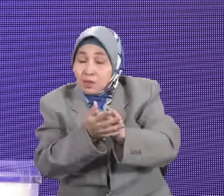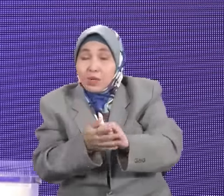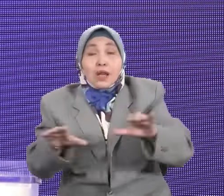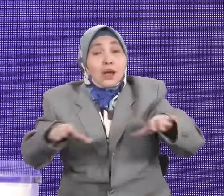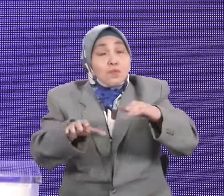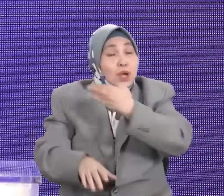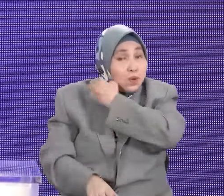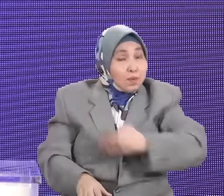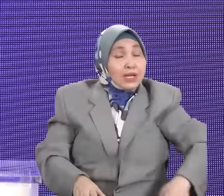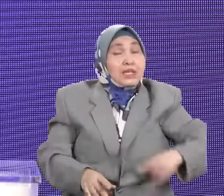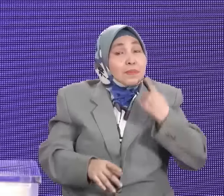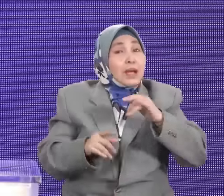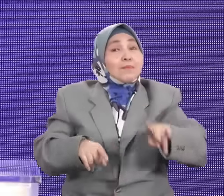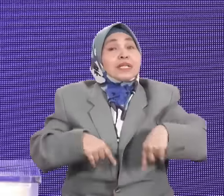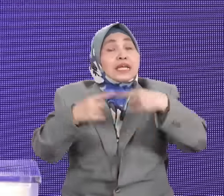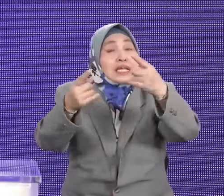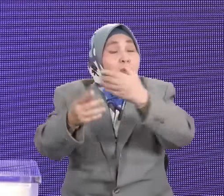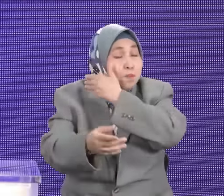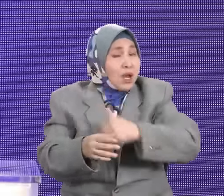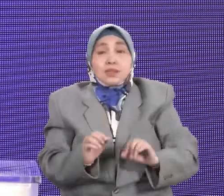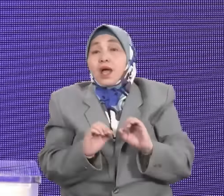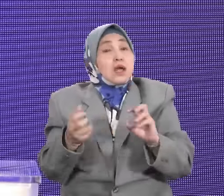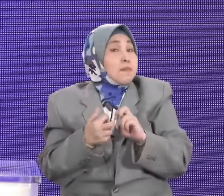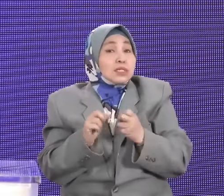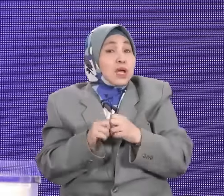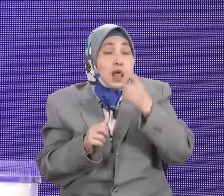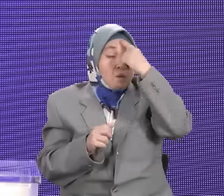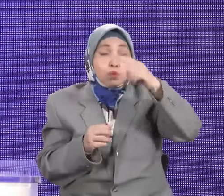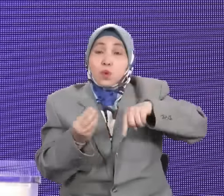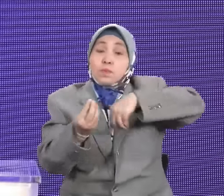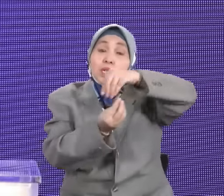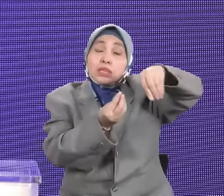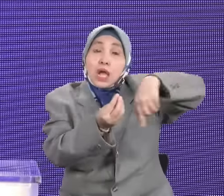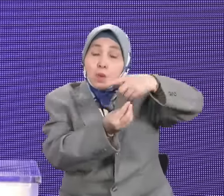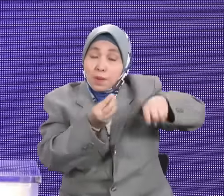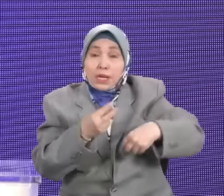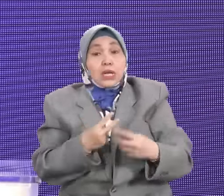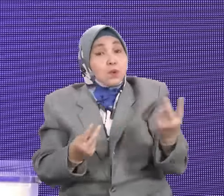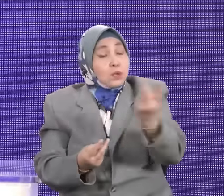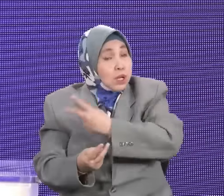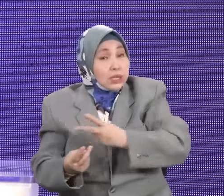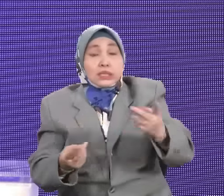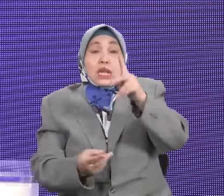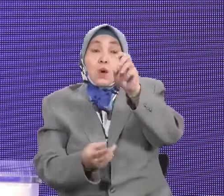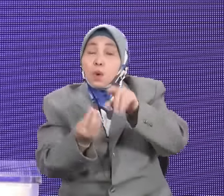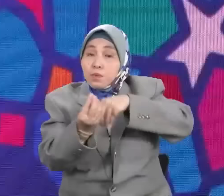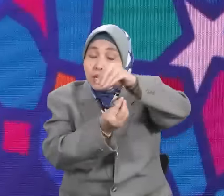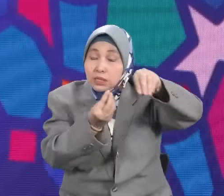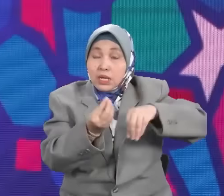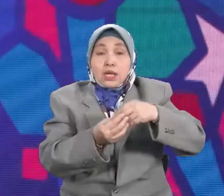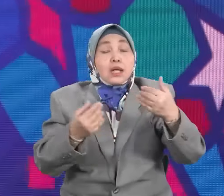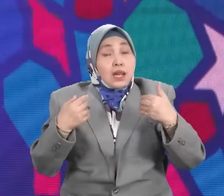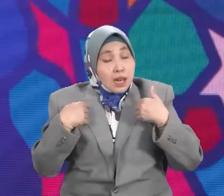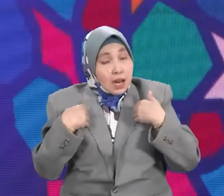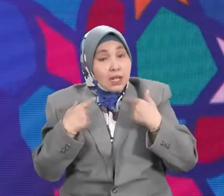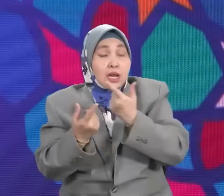bagi tuan yang menunaikan umroh tidak ada masalah untuk bertawaf di pada keduanya ya tawaf ini sebenarnya masuk asalnya ialah